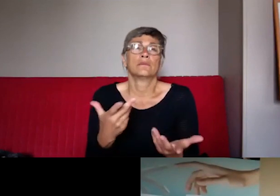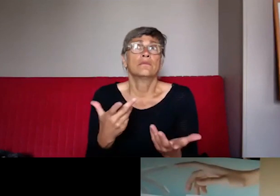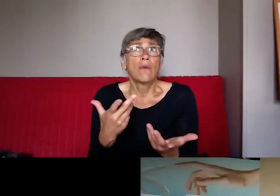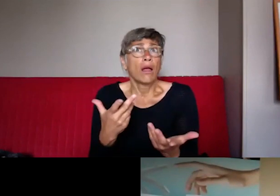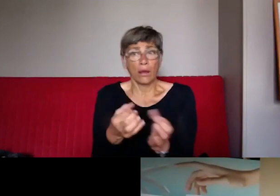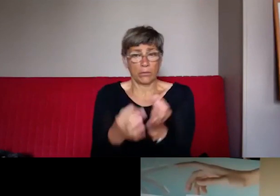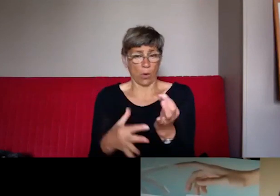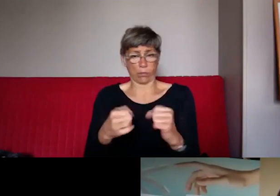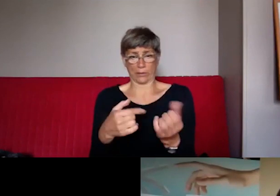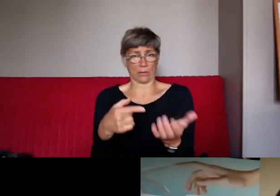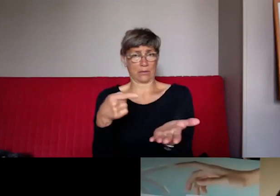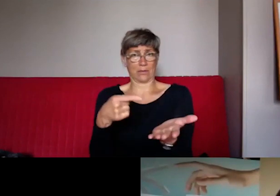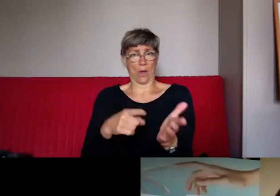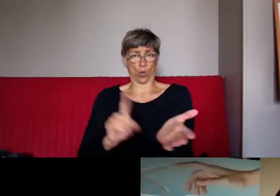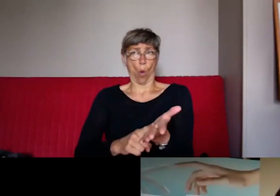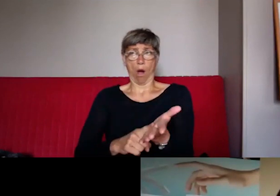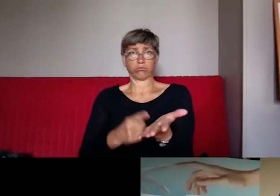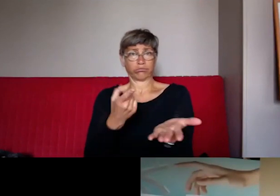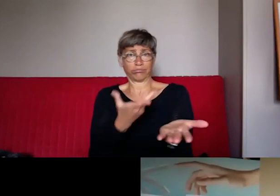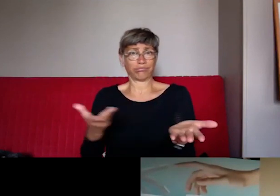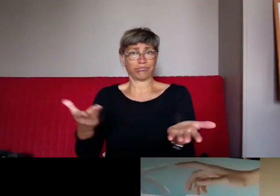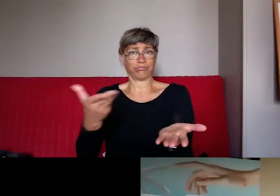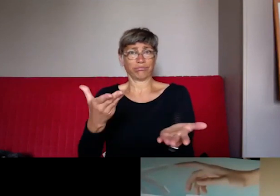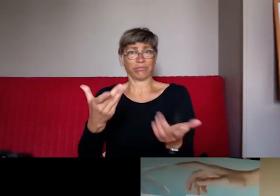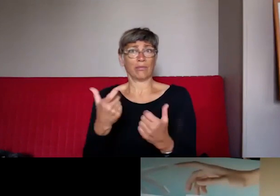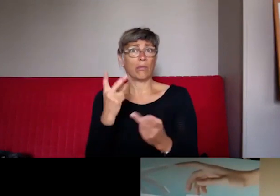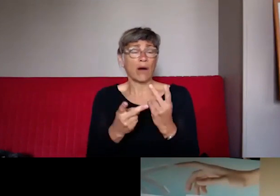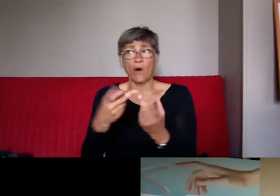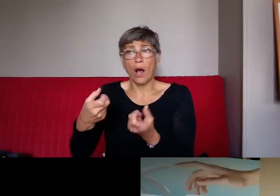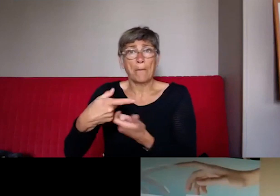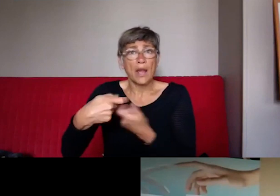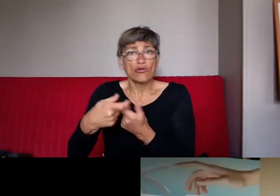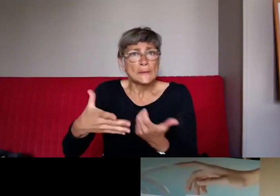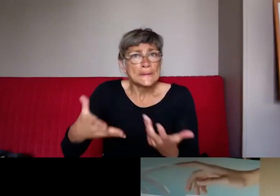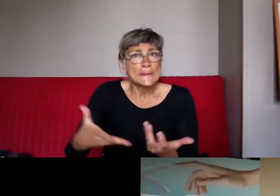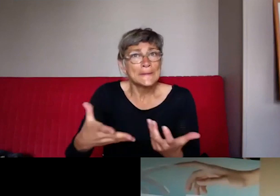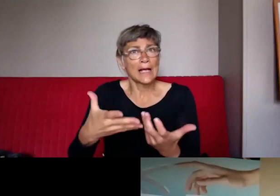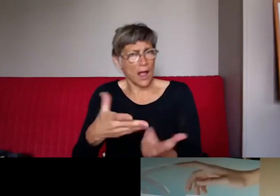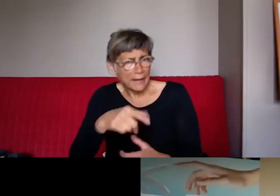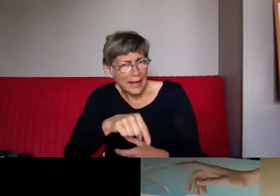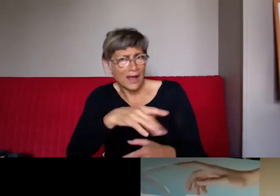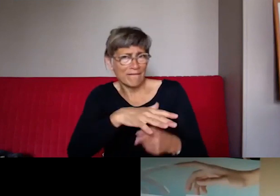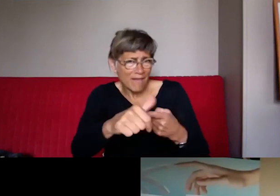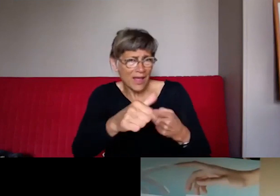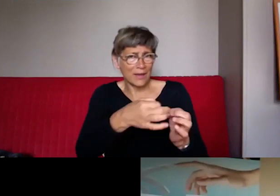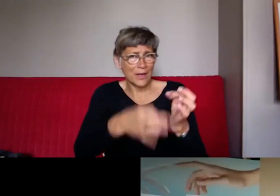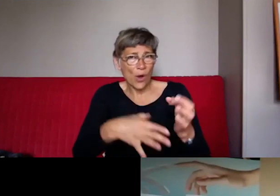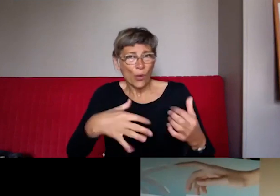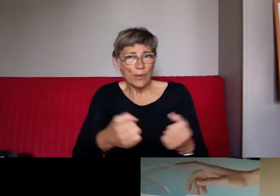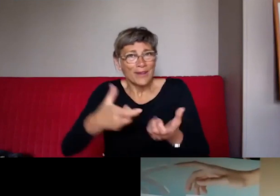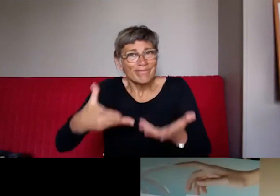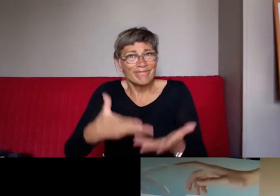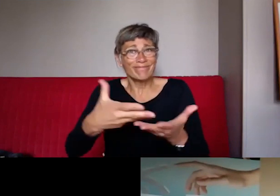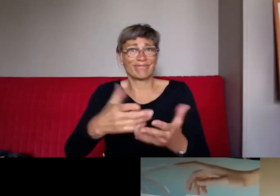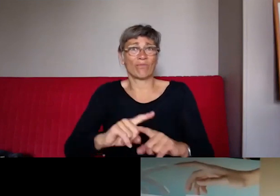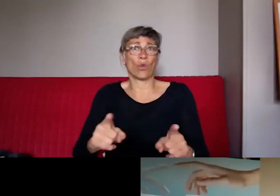bilan de compétences, mais qui ne vont pas les encourager à suivre un bilan de compétences parce que